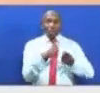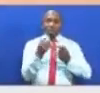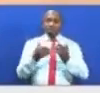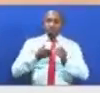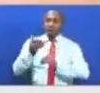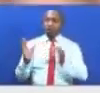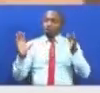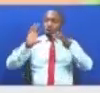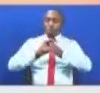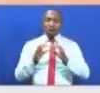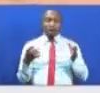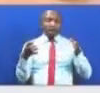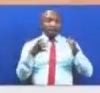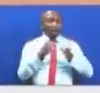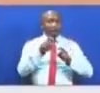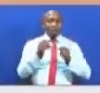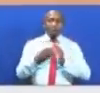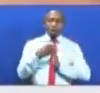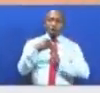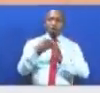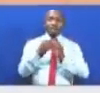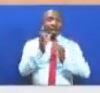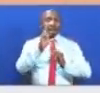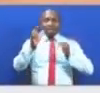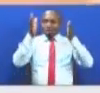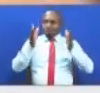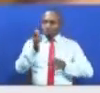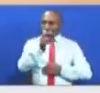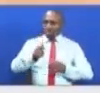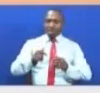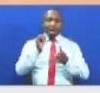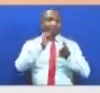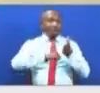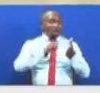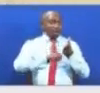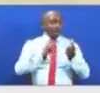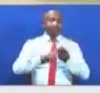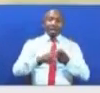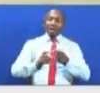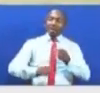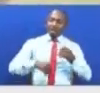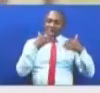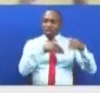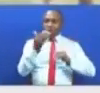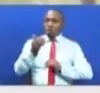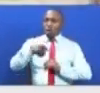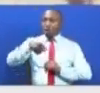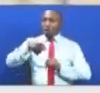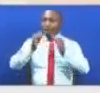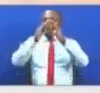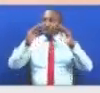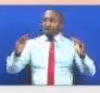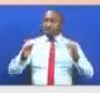klabu hiyo ambao ni vinara wa ligi kuu Tanzania bara ambapo alikusukuma kandanda nchini Misri kwenye klabu ya ENPI ya nchini Misri.